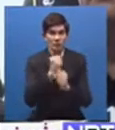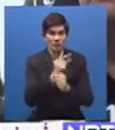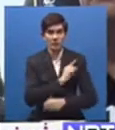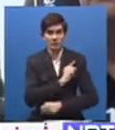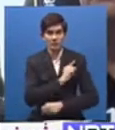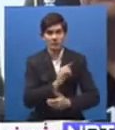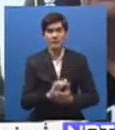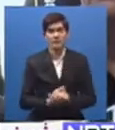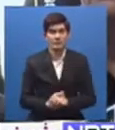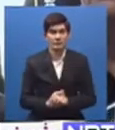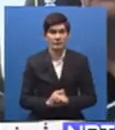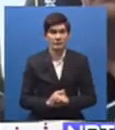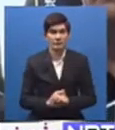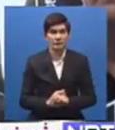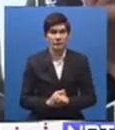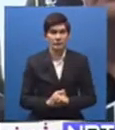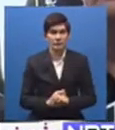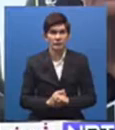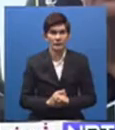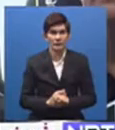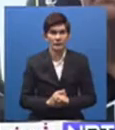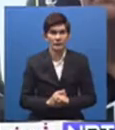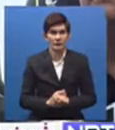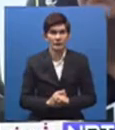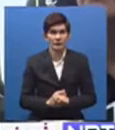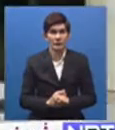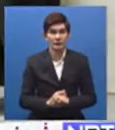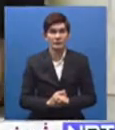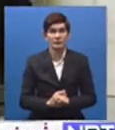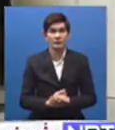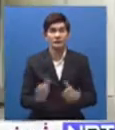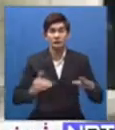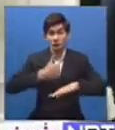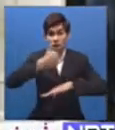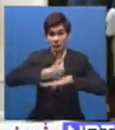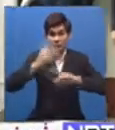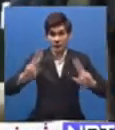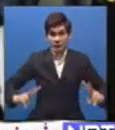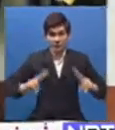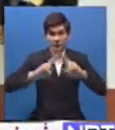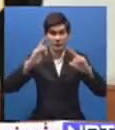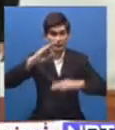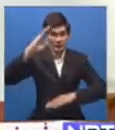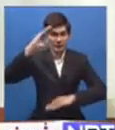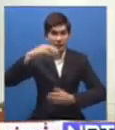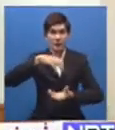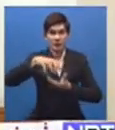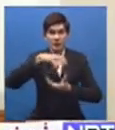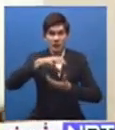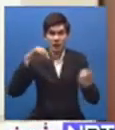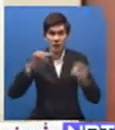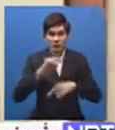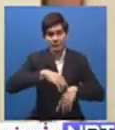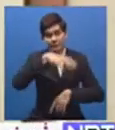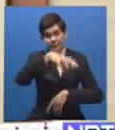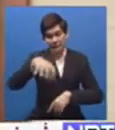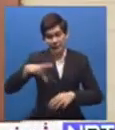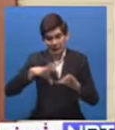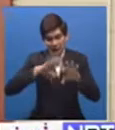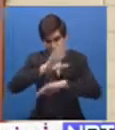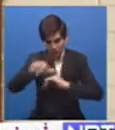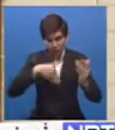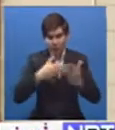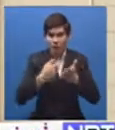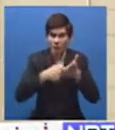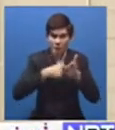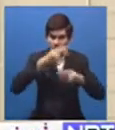ที่ด้านพลเอกประวิตรวงษ์สุวรรณรัฐมนตรีว่าการกระทรวงกลาโหมระบุหน่วยงานที่เกี่ยวข้องกำลังเร่งตรวจหาสาเหตุ